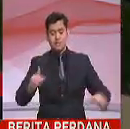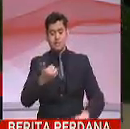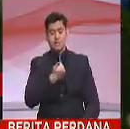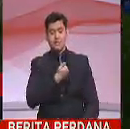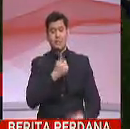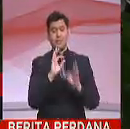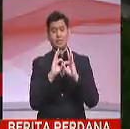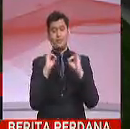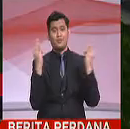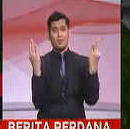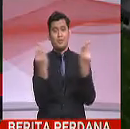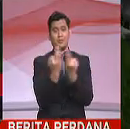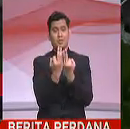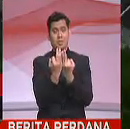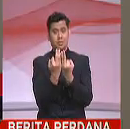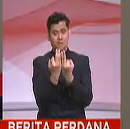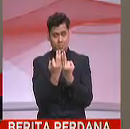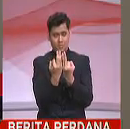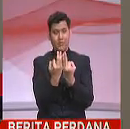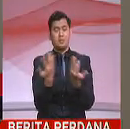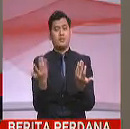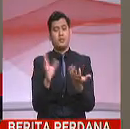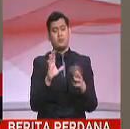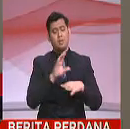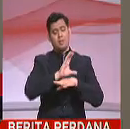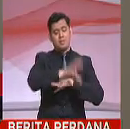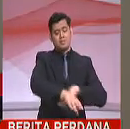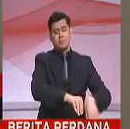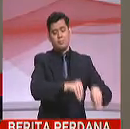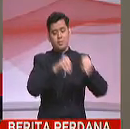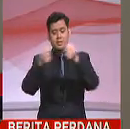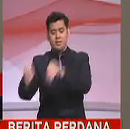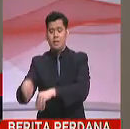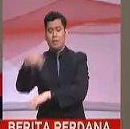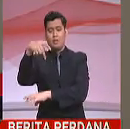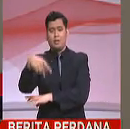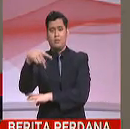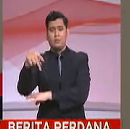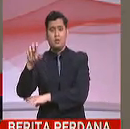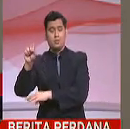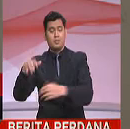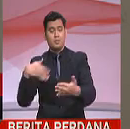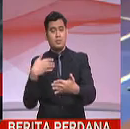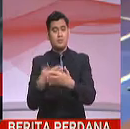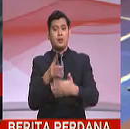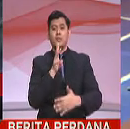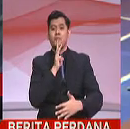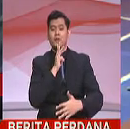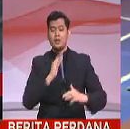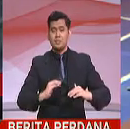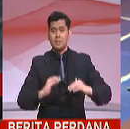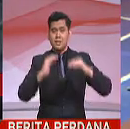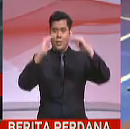keluarga, terutama apabila terpaksa ditempatkan di pusat pemindahan sementara PPS sehingga banjir reda.